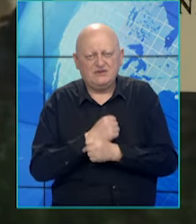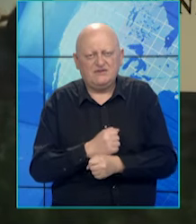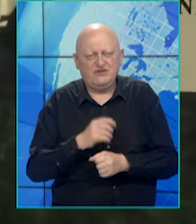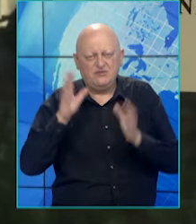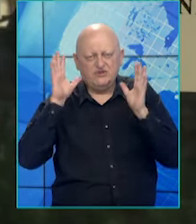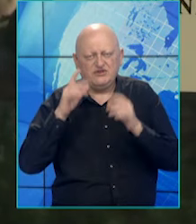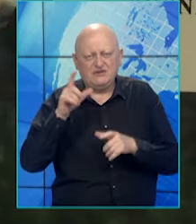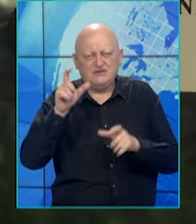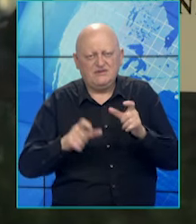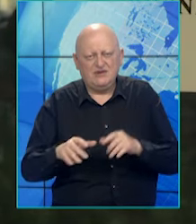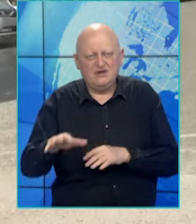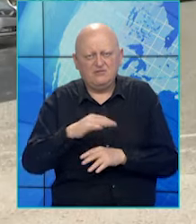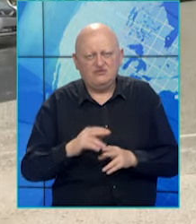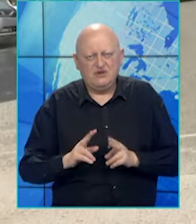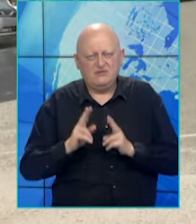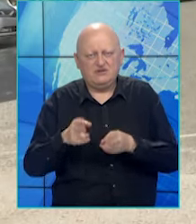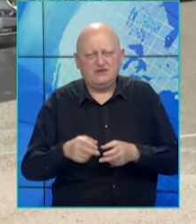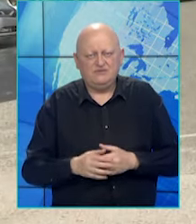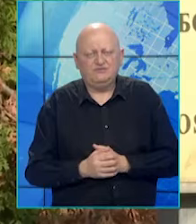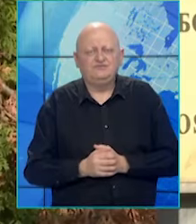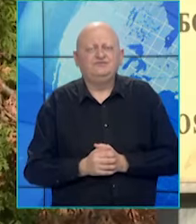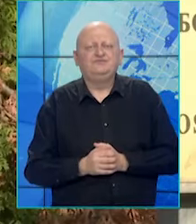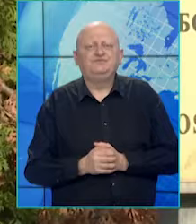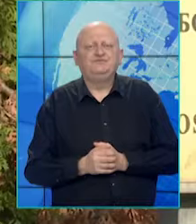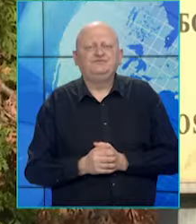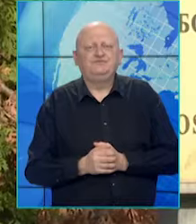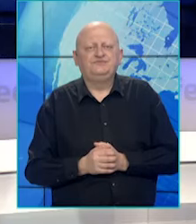i zatvaranju bošnjačkih civila sa područja Mostara.